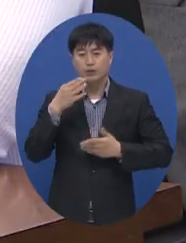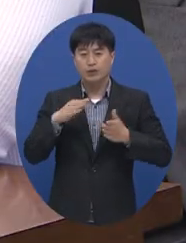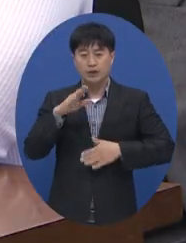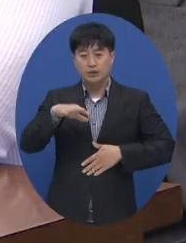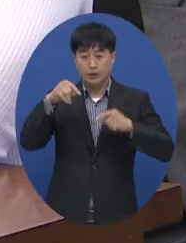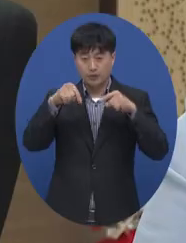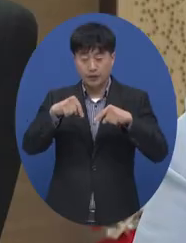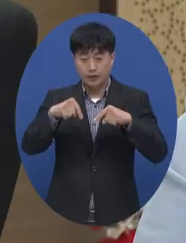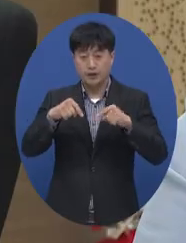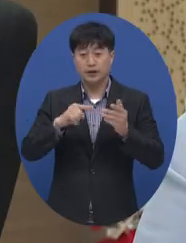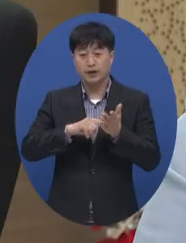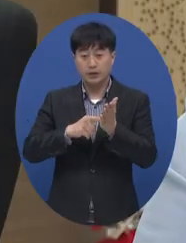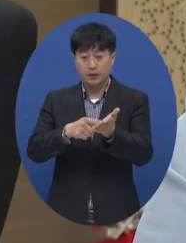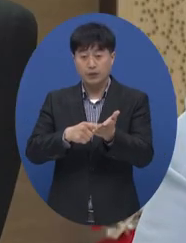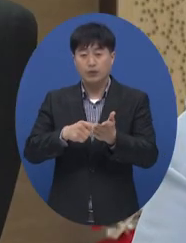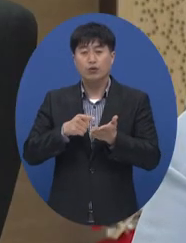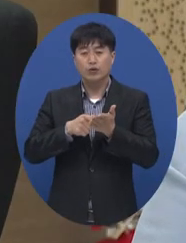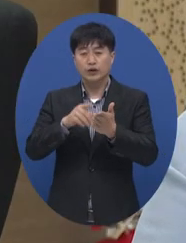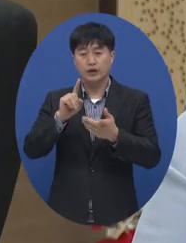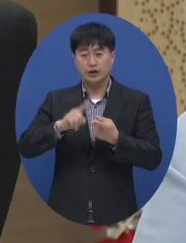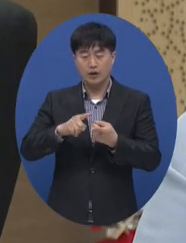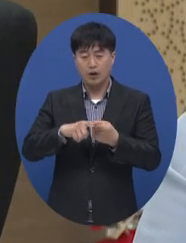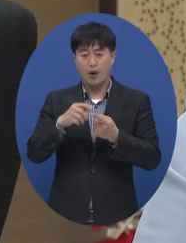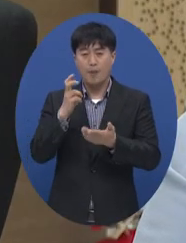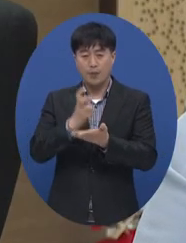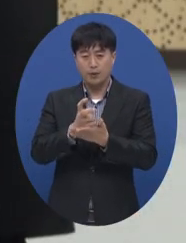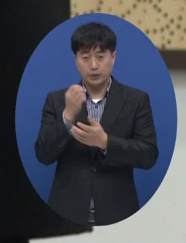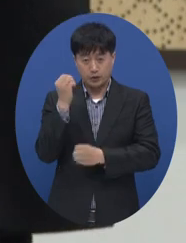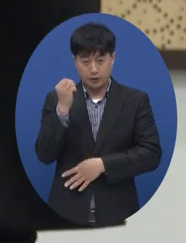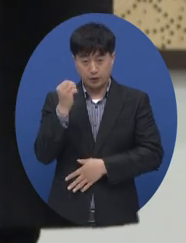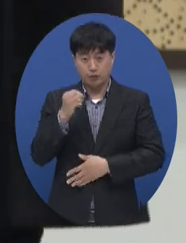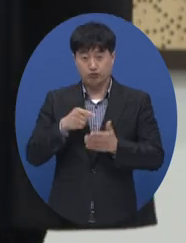이번 간담회에서 나온 건의 사항에 대해 법적 근거와 추진